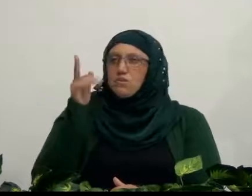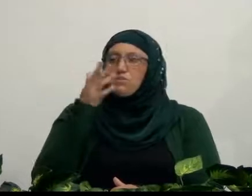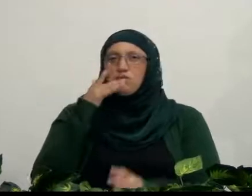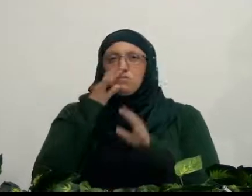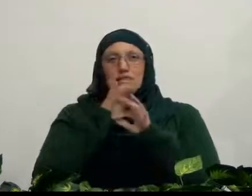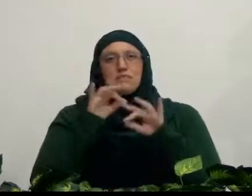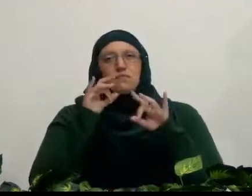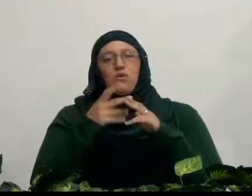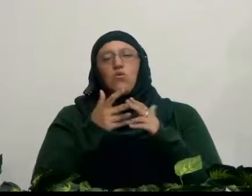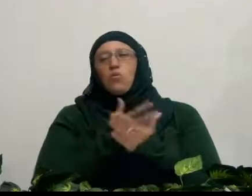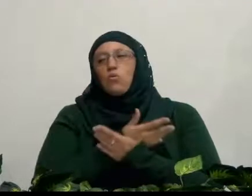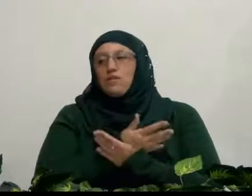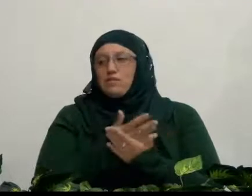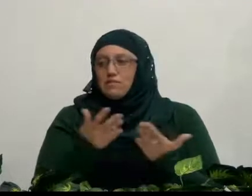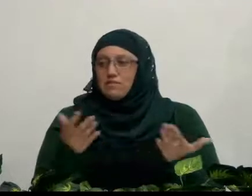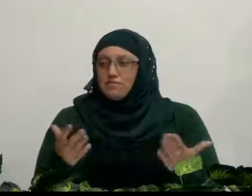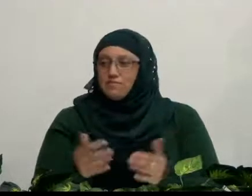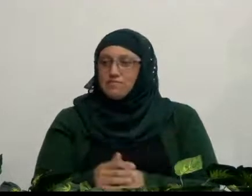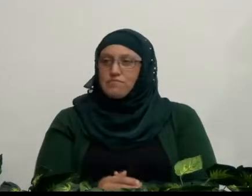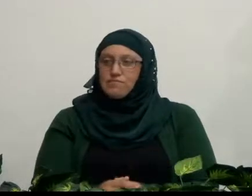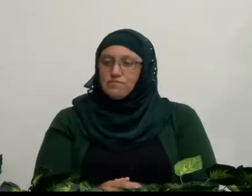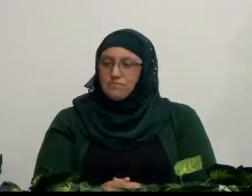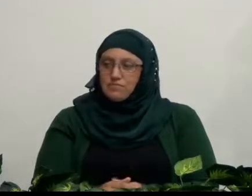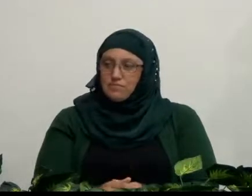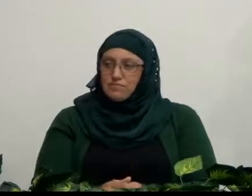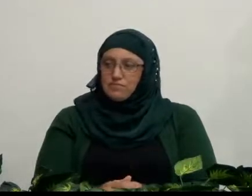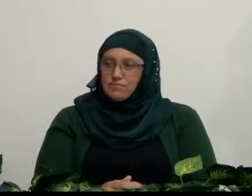العالمين والصلاة